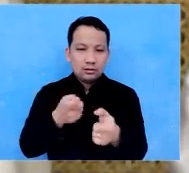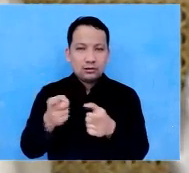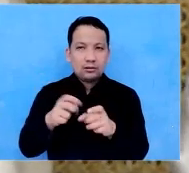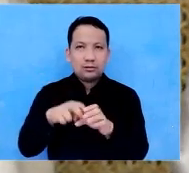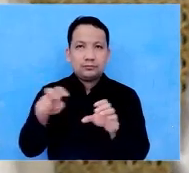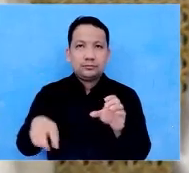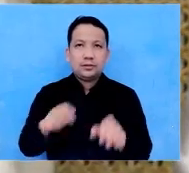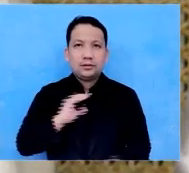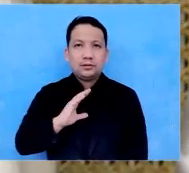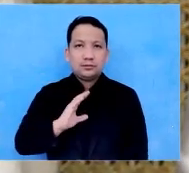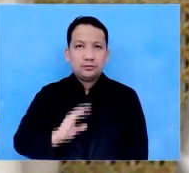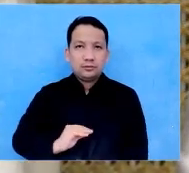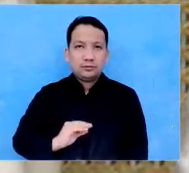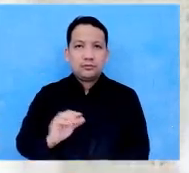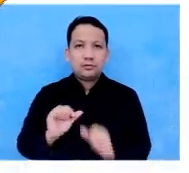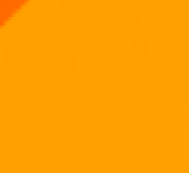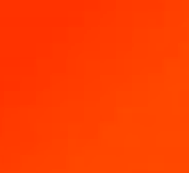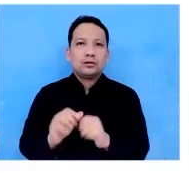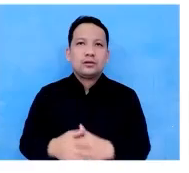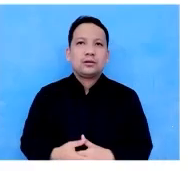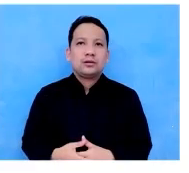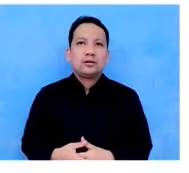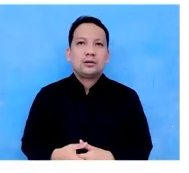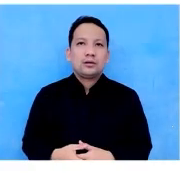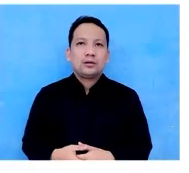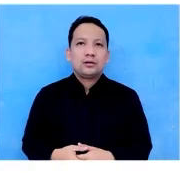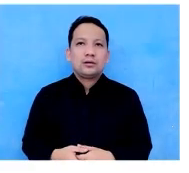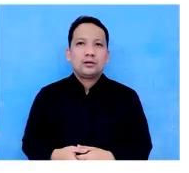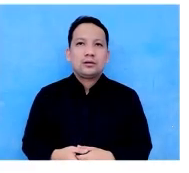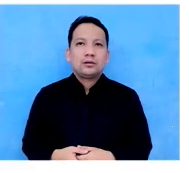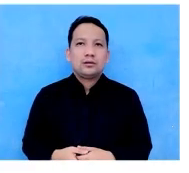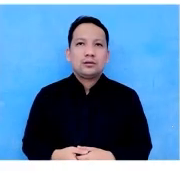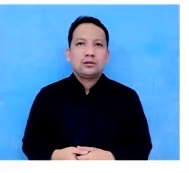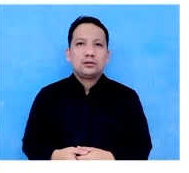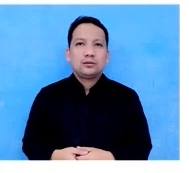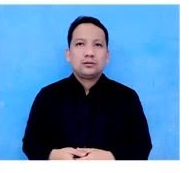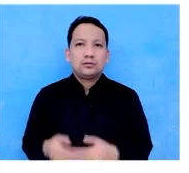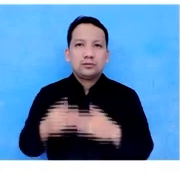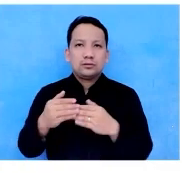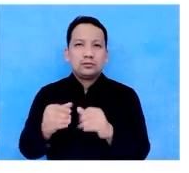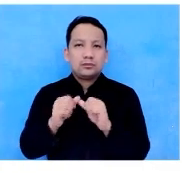moral sa naturang sektor. We have dealt with the problem permanently.